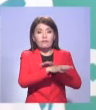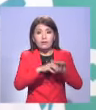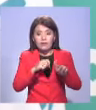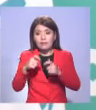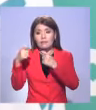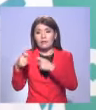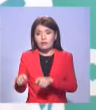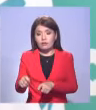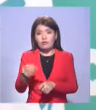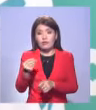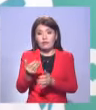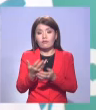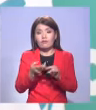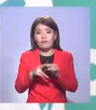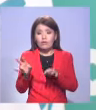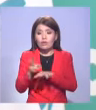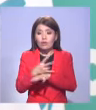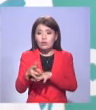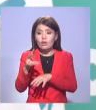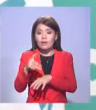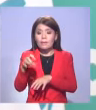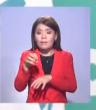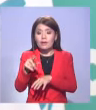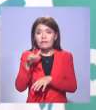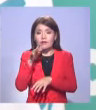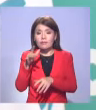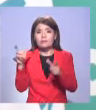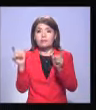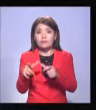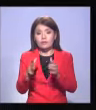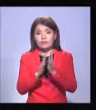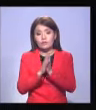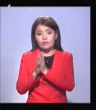сұғуы мүмкін. Сондықтан олар түнгі уақытта істейтін ломбардтардың уақытын шектеуді сұрайды.